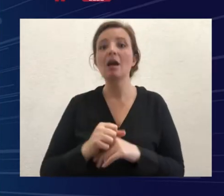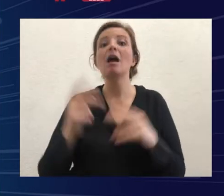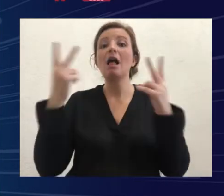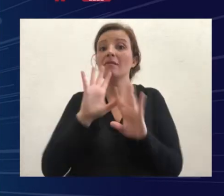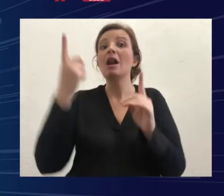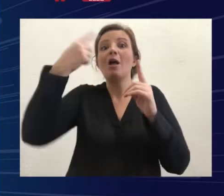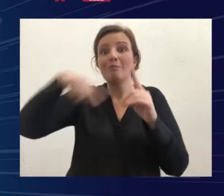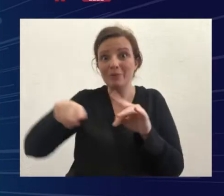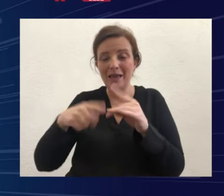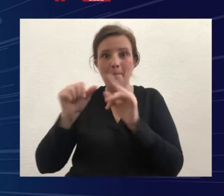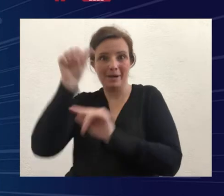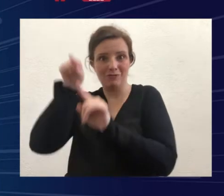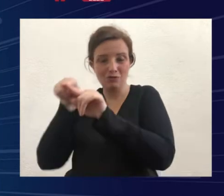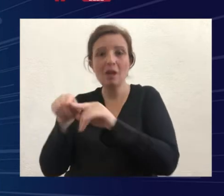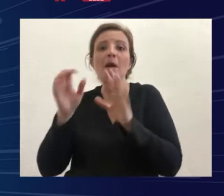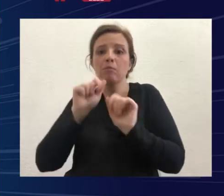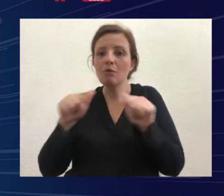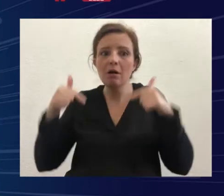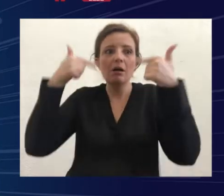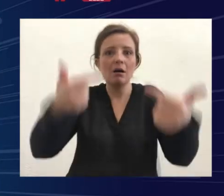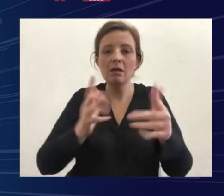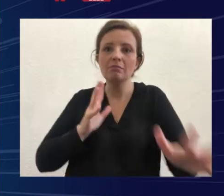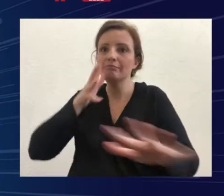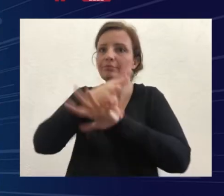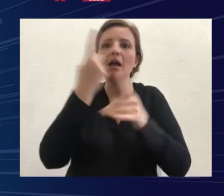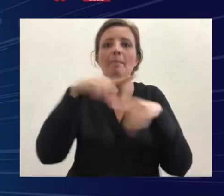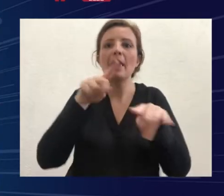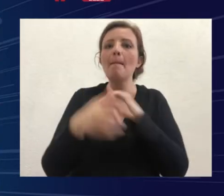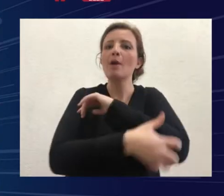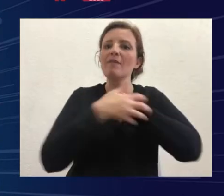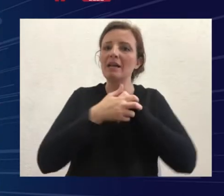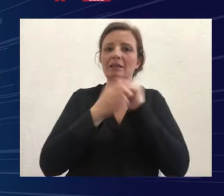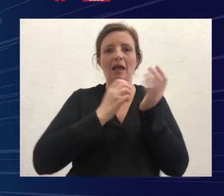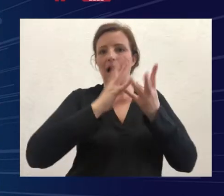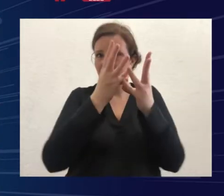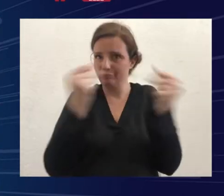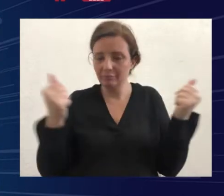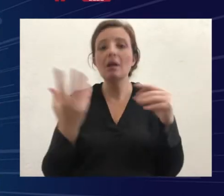possono agire in maniera sostanziale nel combattere la povertà,